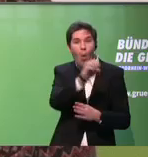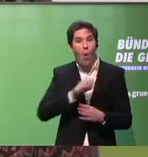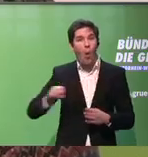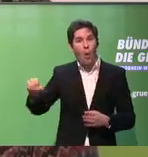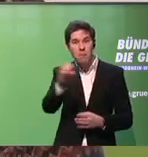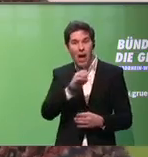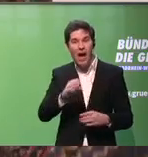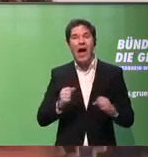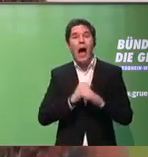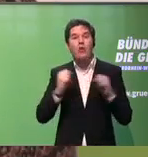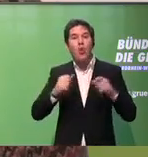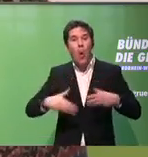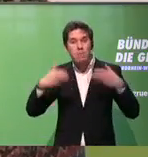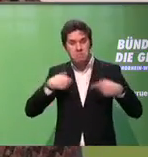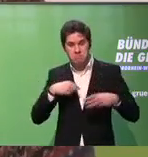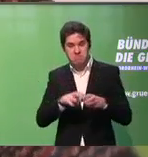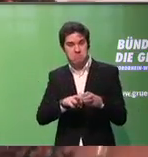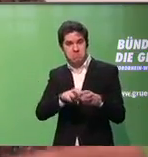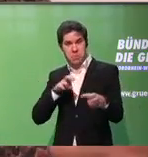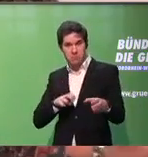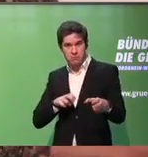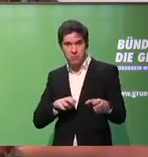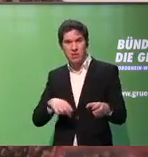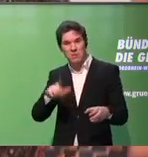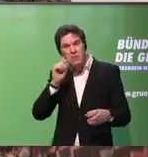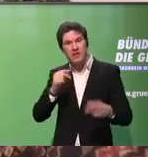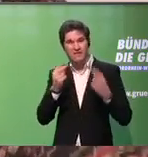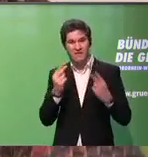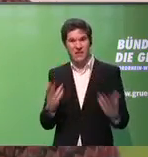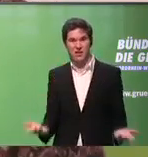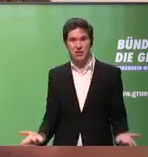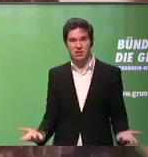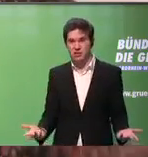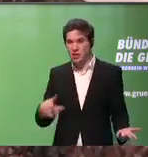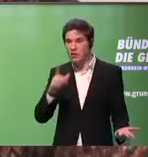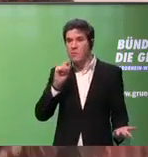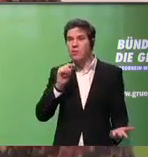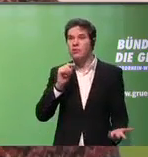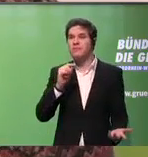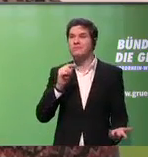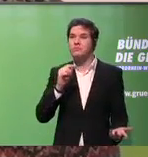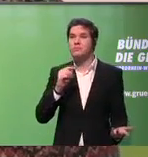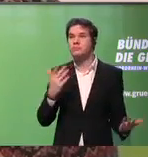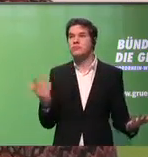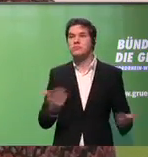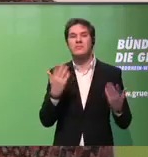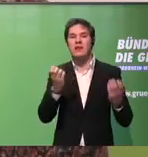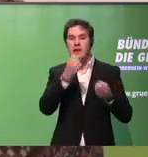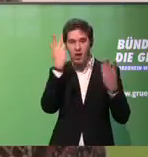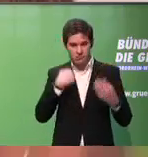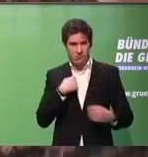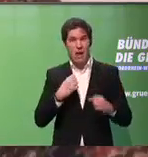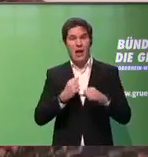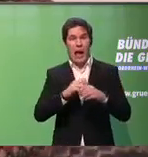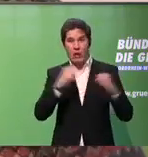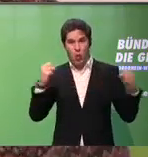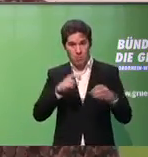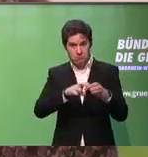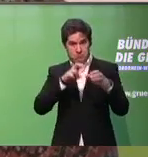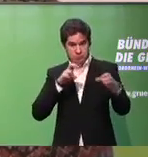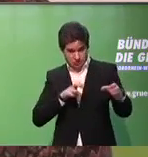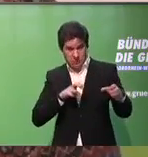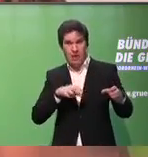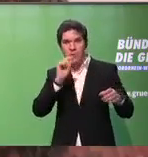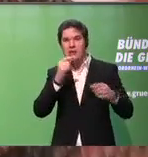Atomausstieges, die Idee, dass der Ausstieg einen anderen Prozess immer nach sich zieht, der heißt Einstieg